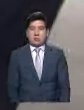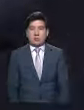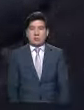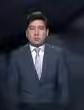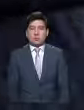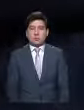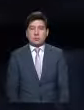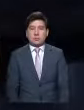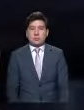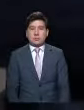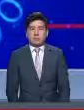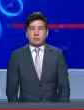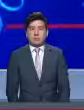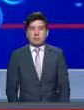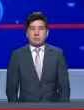Астана Таймс.